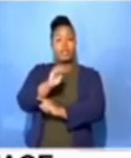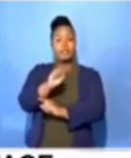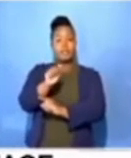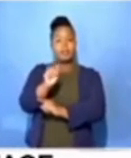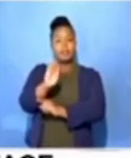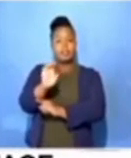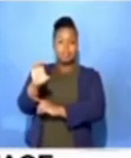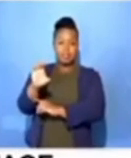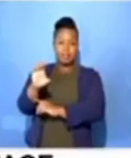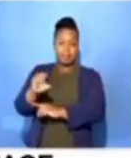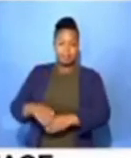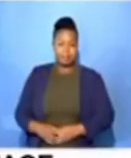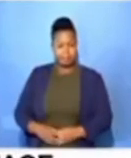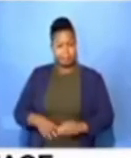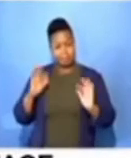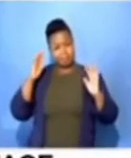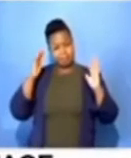SABC.